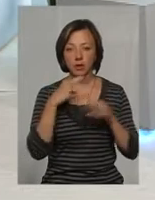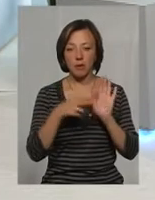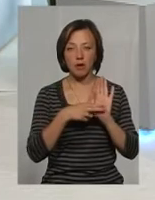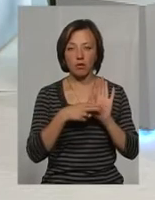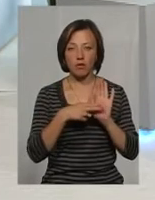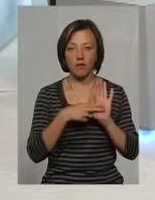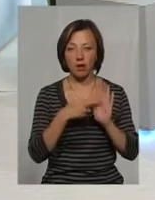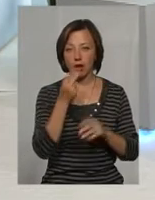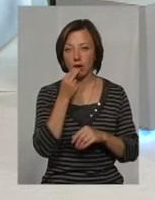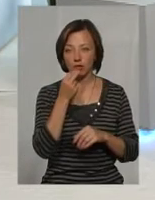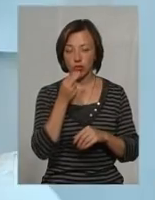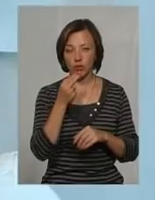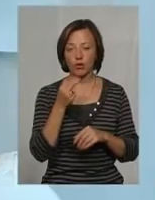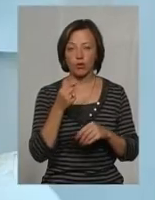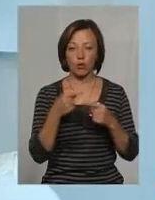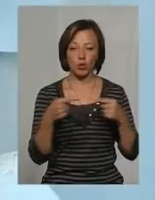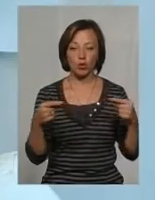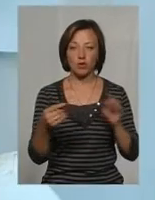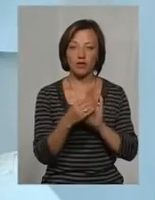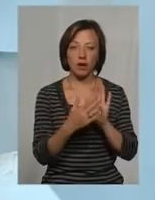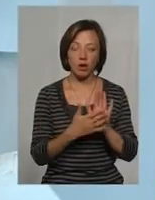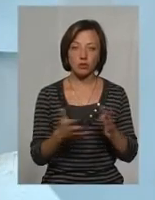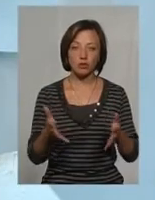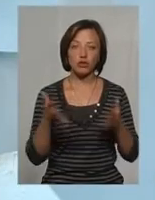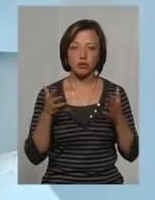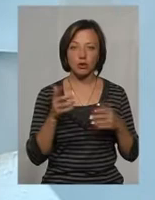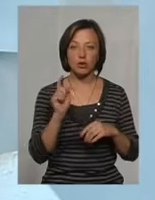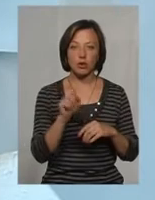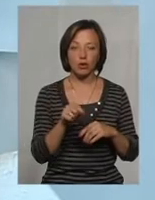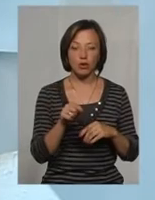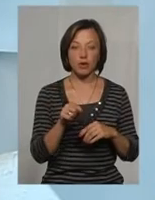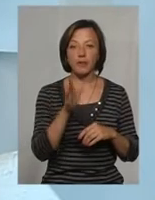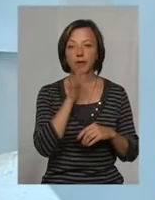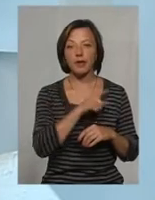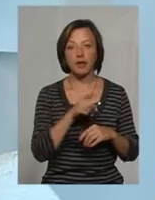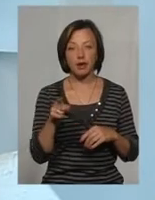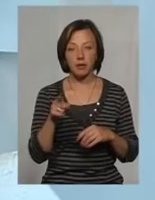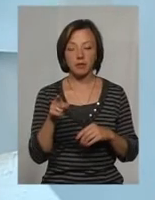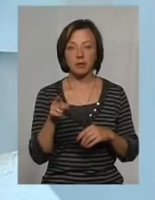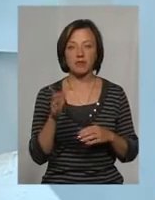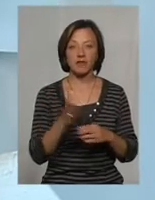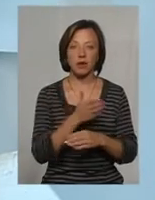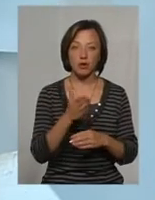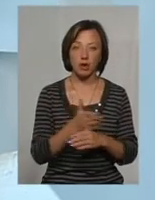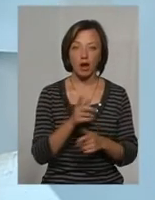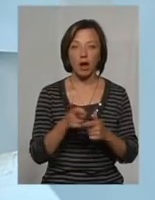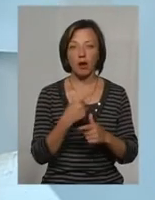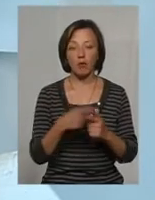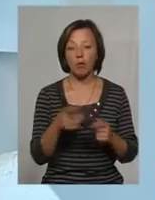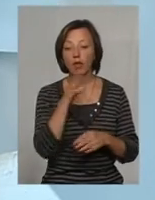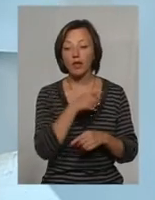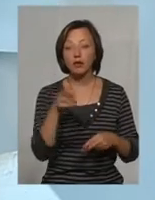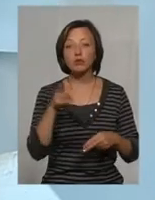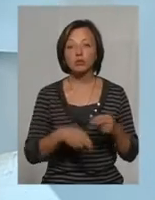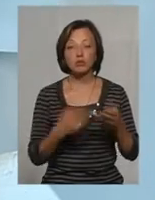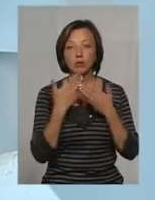маркування харчового продукту, де вказано чітко його термін виготовлення або придатності,